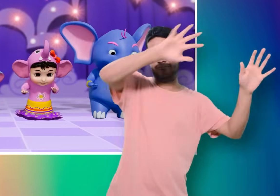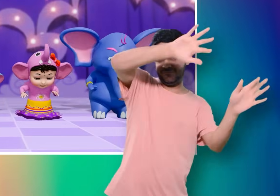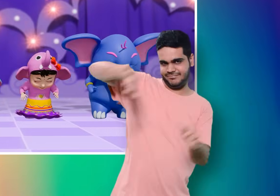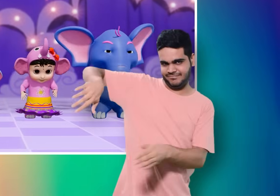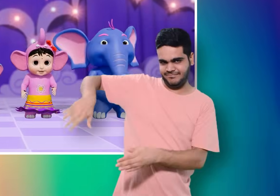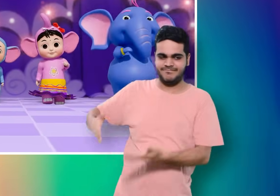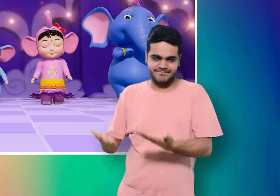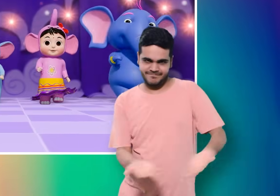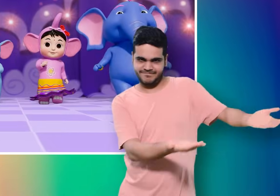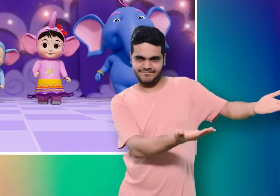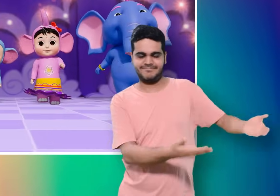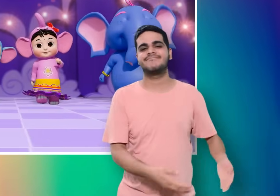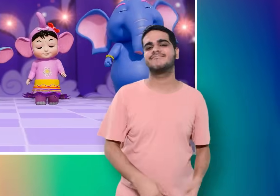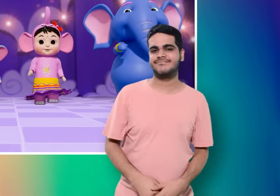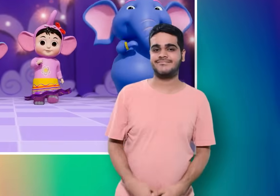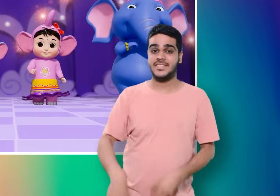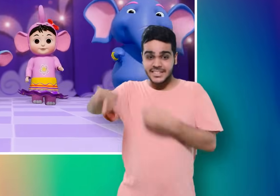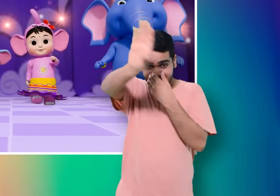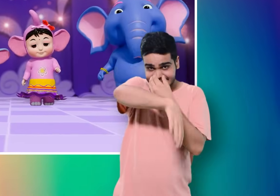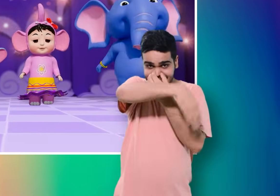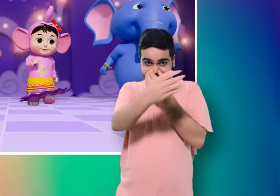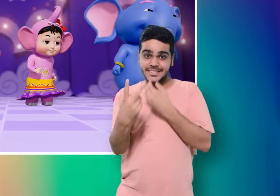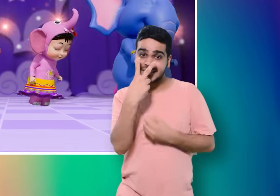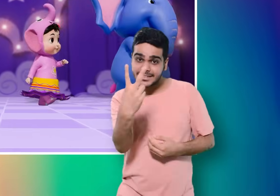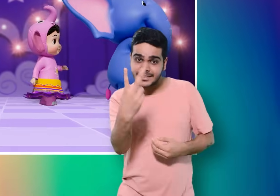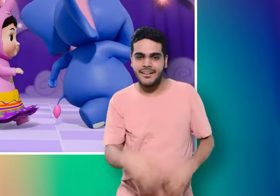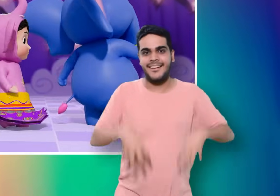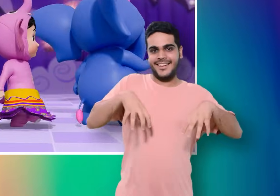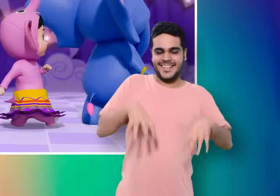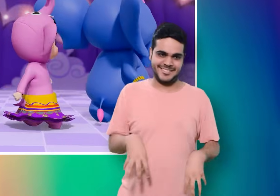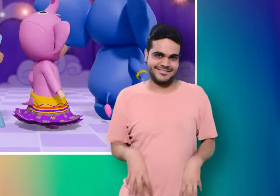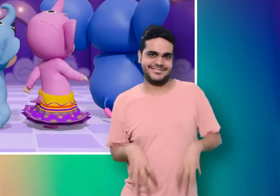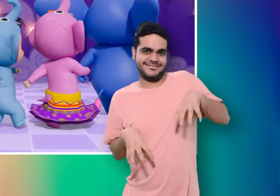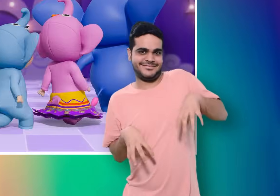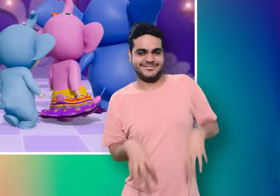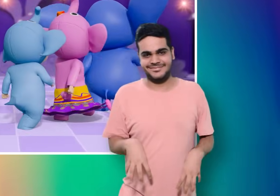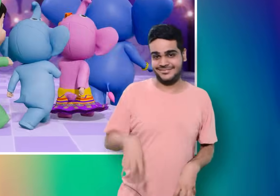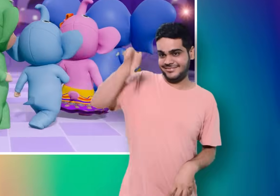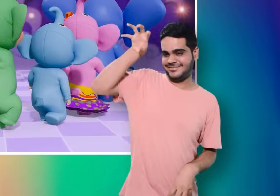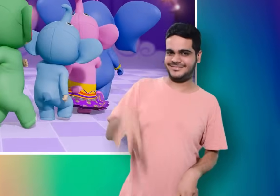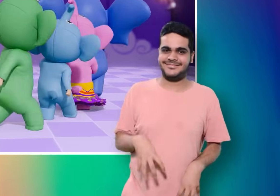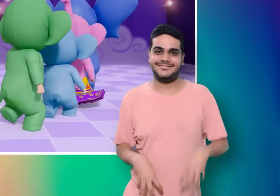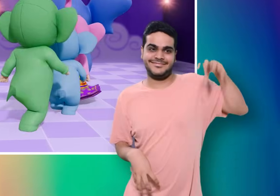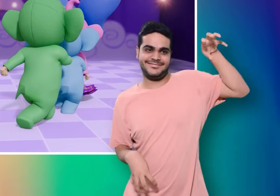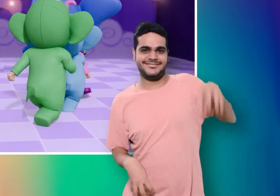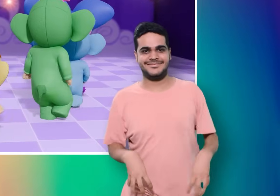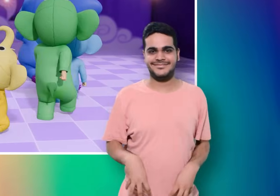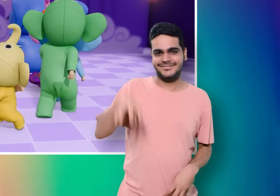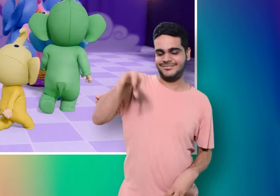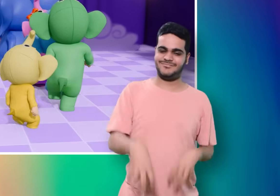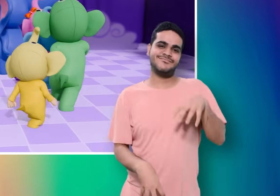उसने हटाया। सारे हाथी मिलके कूदने लगे, सारे हाथी मिलके